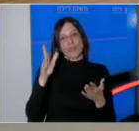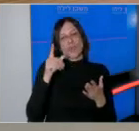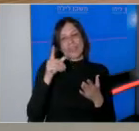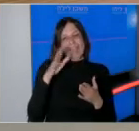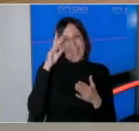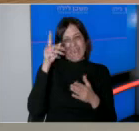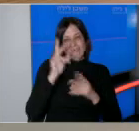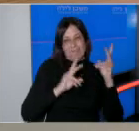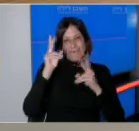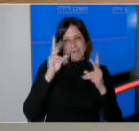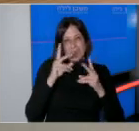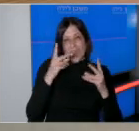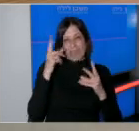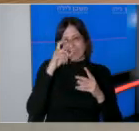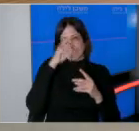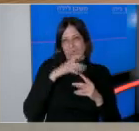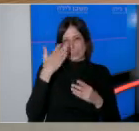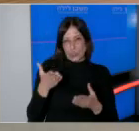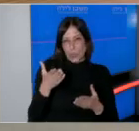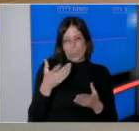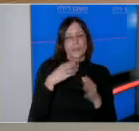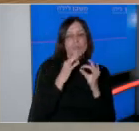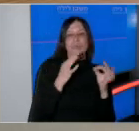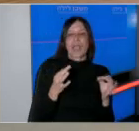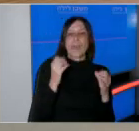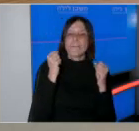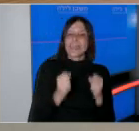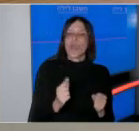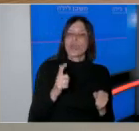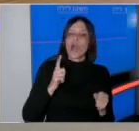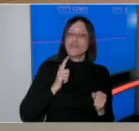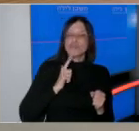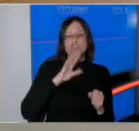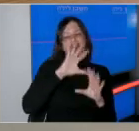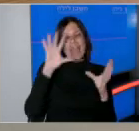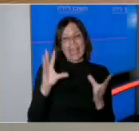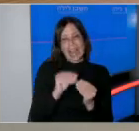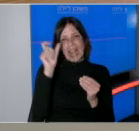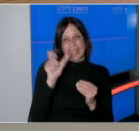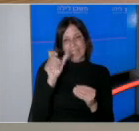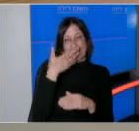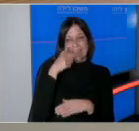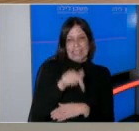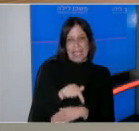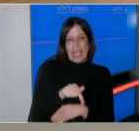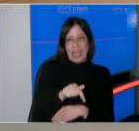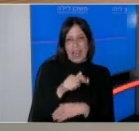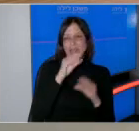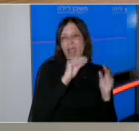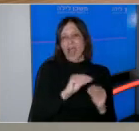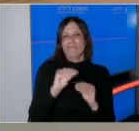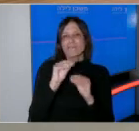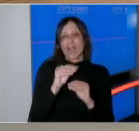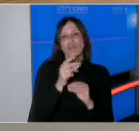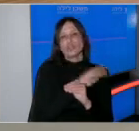מכל התעשיות המזהמות. החלת הביטחון האישי לכלל אזרחיות ואזרחי מדינת ישראל, העברת